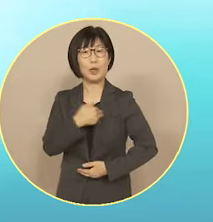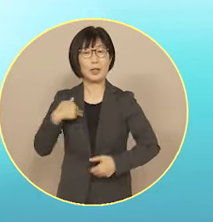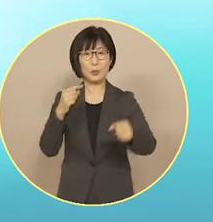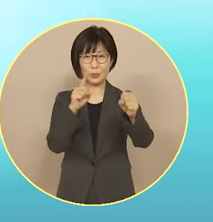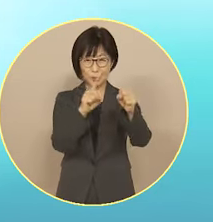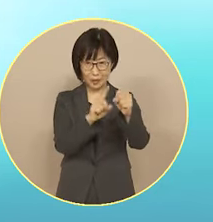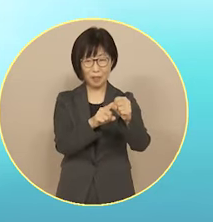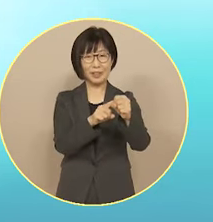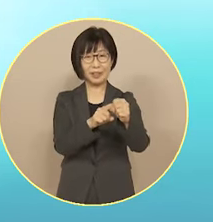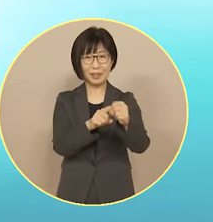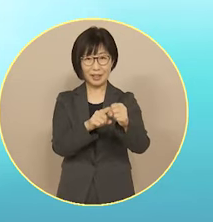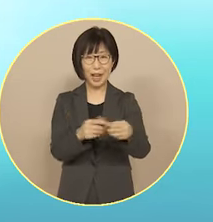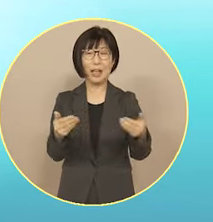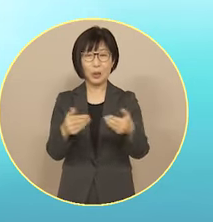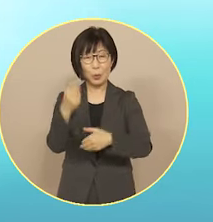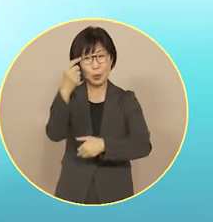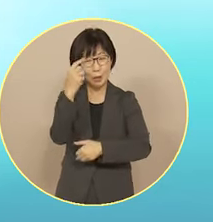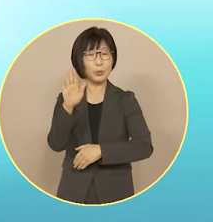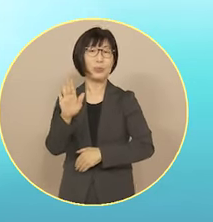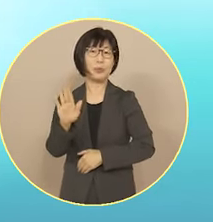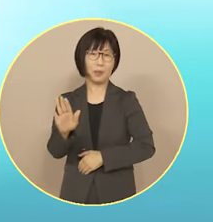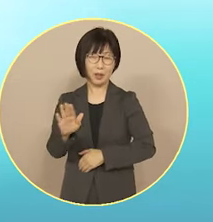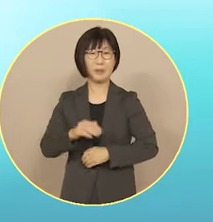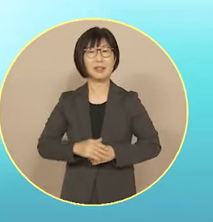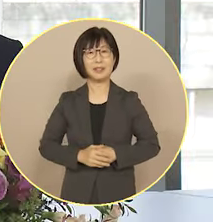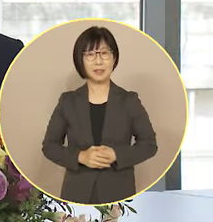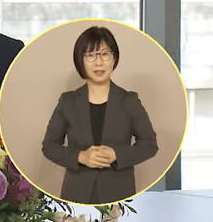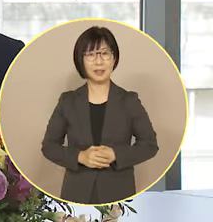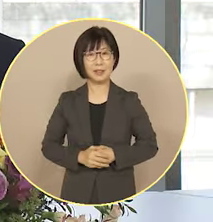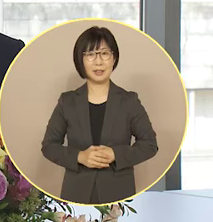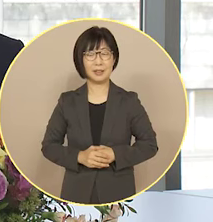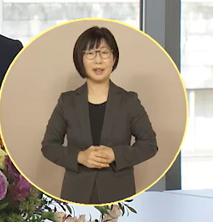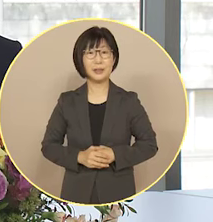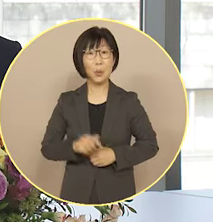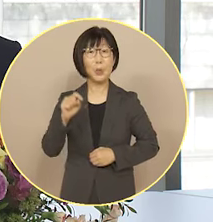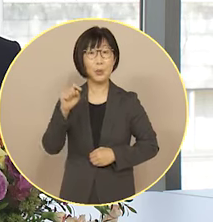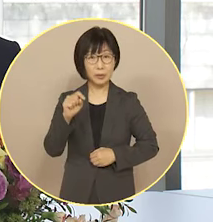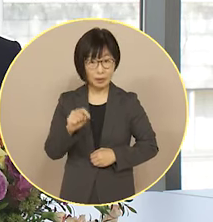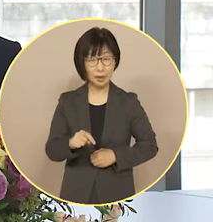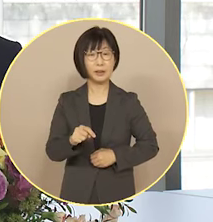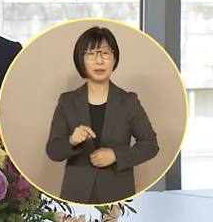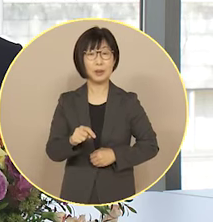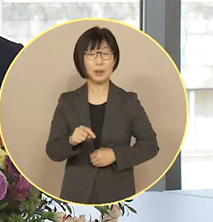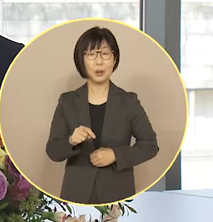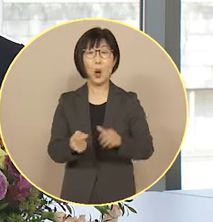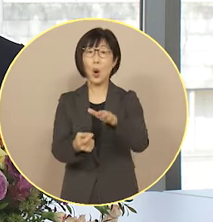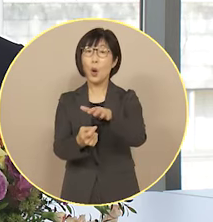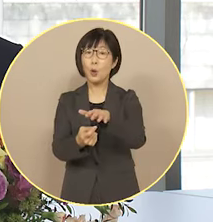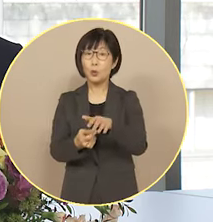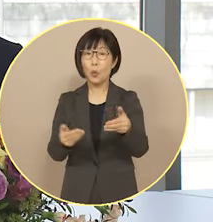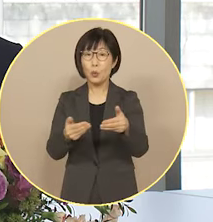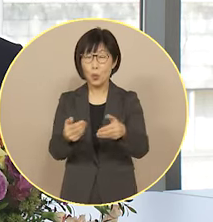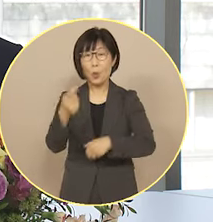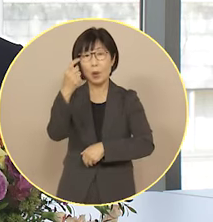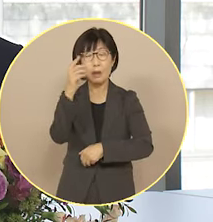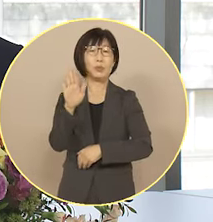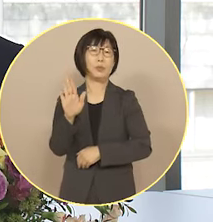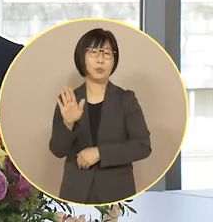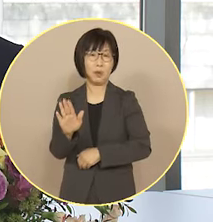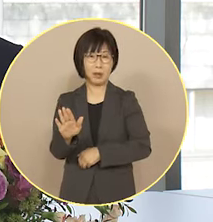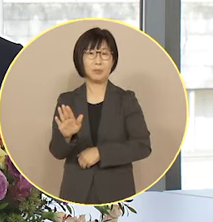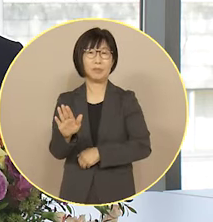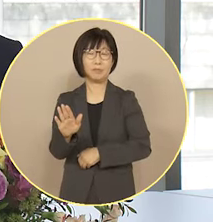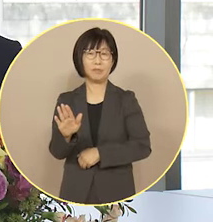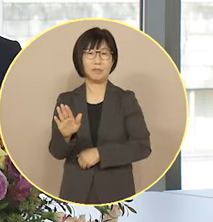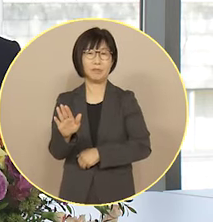になるために作業学習というものが設けられていますでえこの作業用学習の中で濃厚学習というのがある